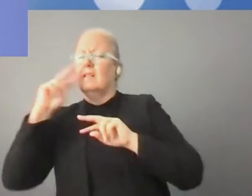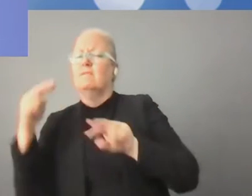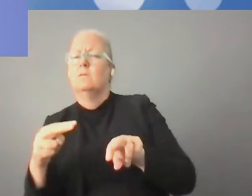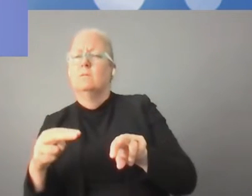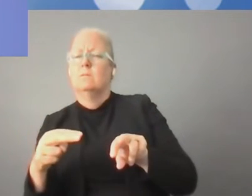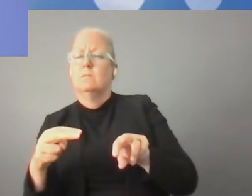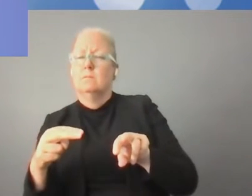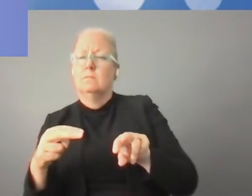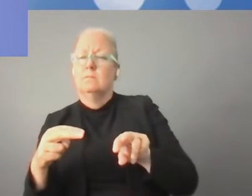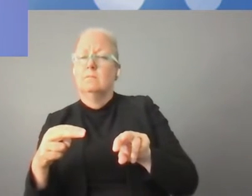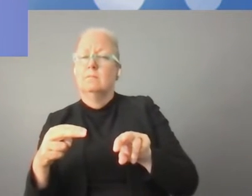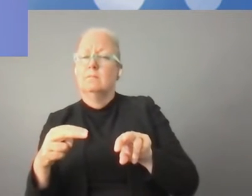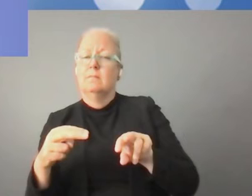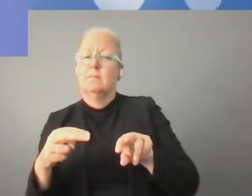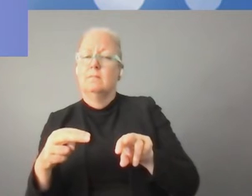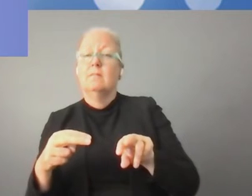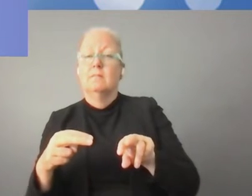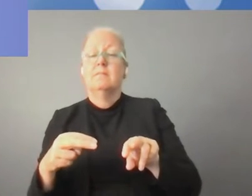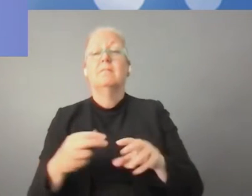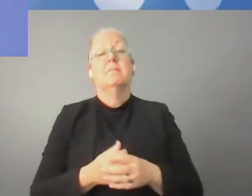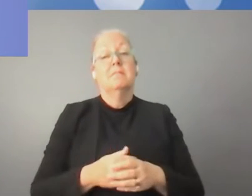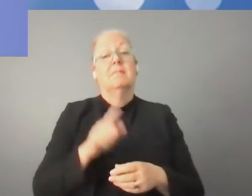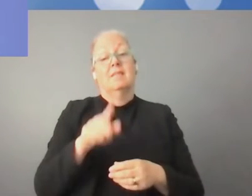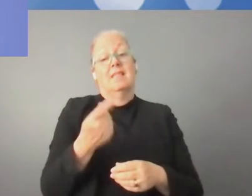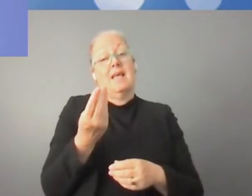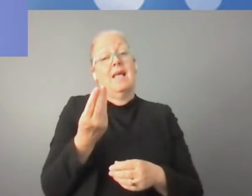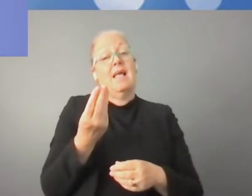некоторые положительные аспекты.